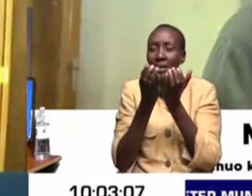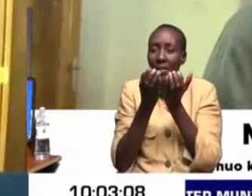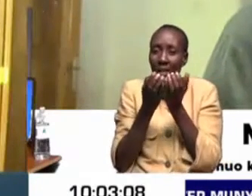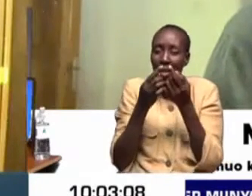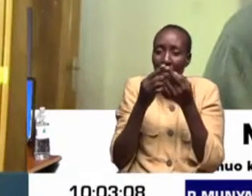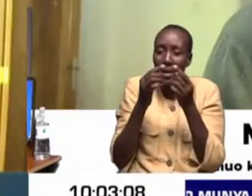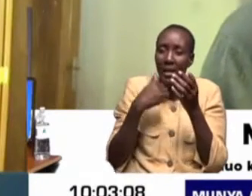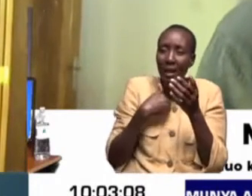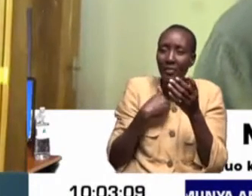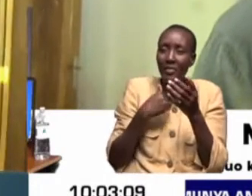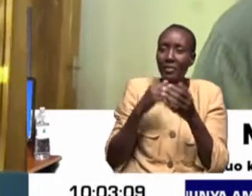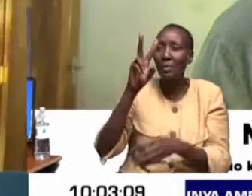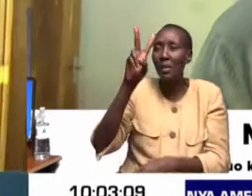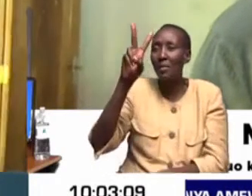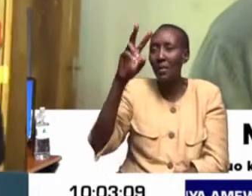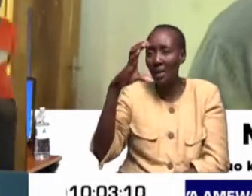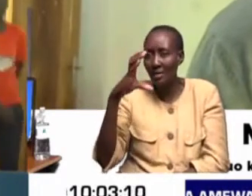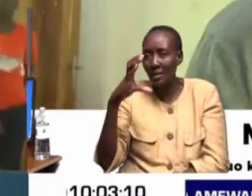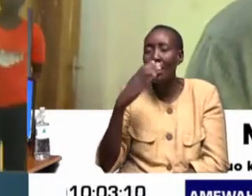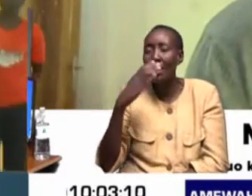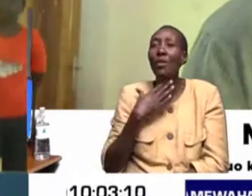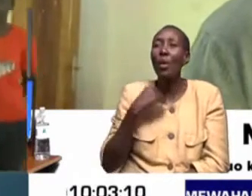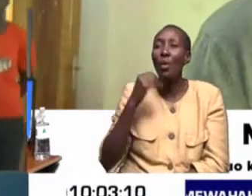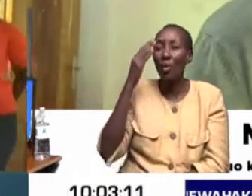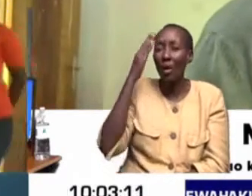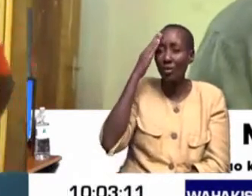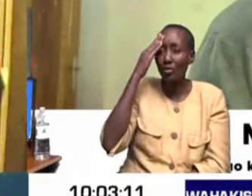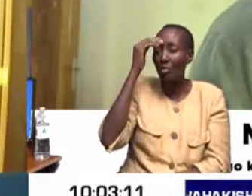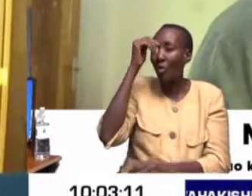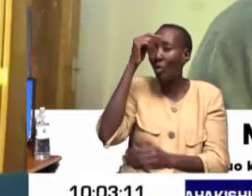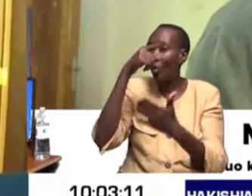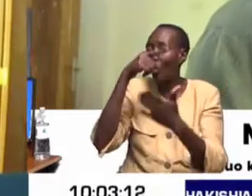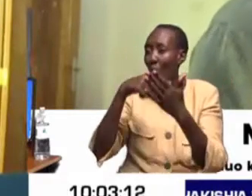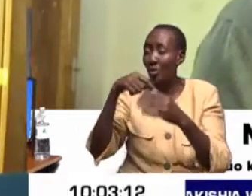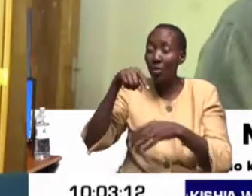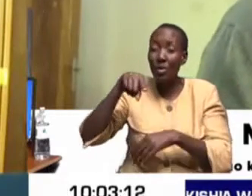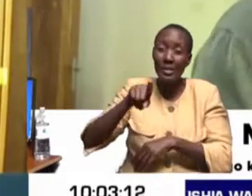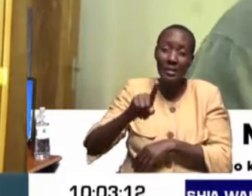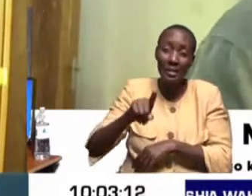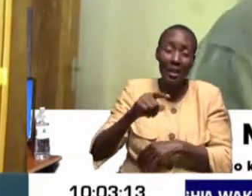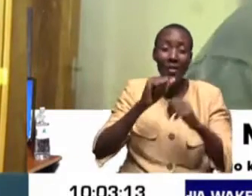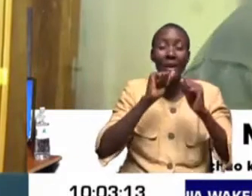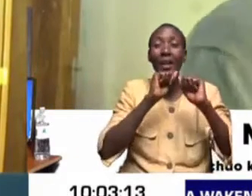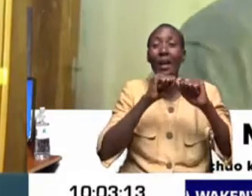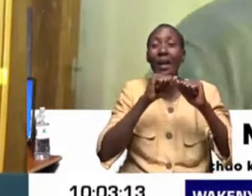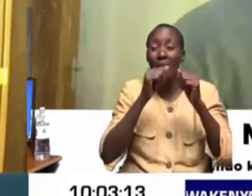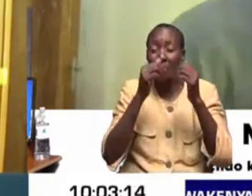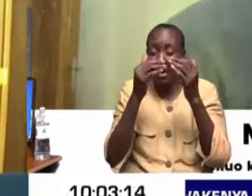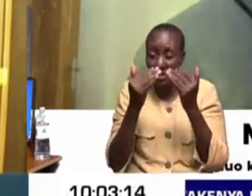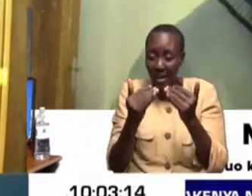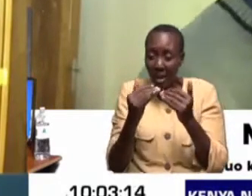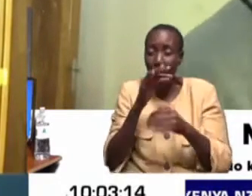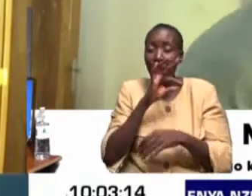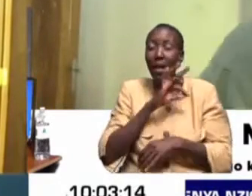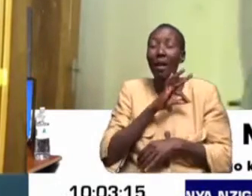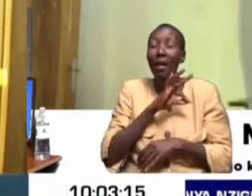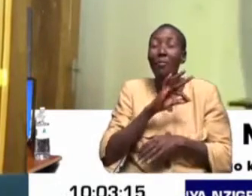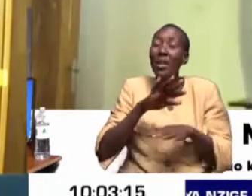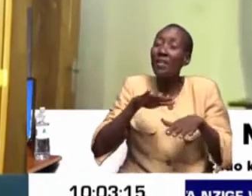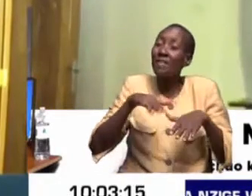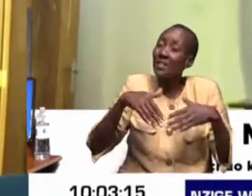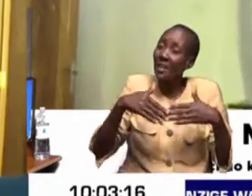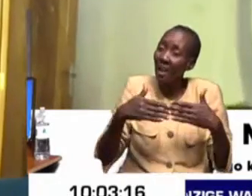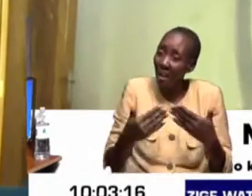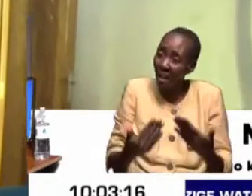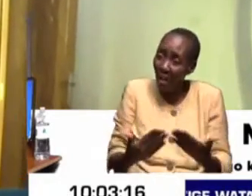naibu chancellor wa chuo hiki, tuweze kujua nini yale ambayo ama yeye mwenyewe makubaliano haya yatakuwa yanawasaidia vipi ama